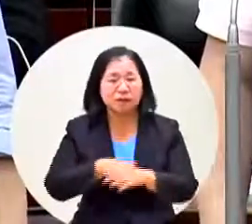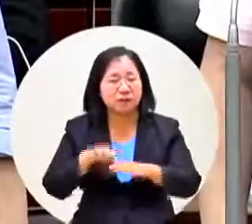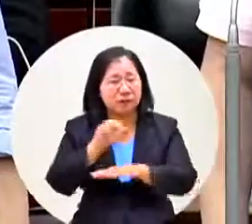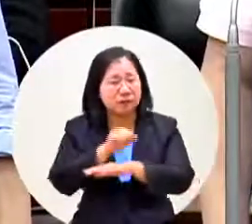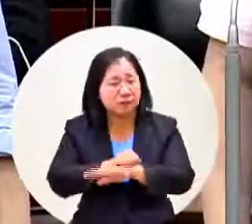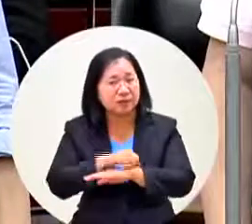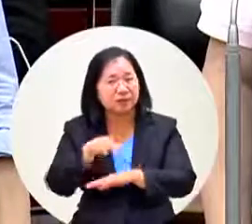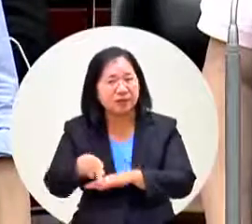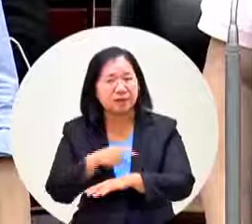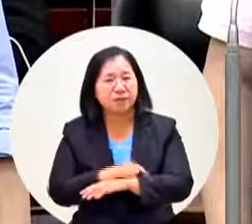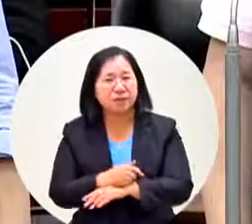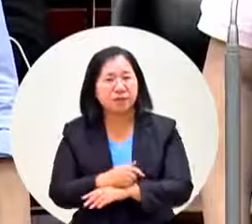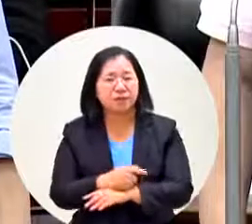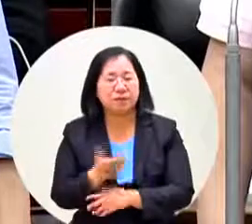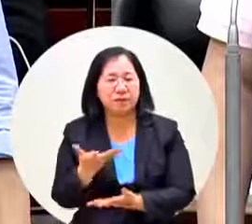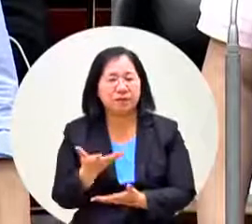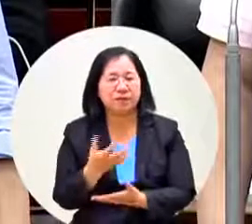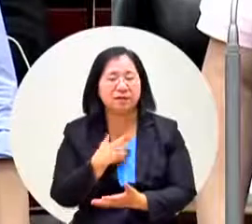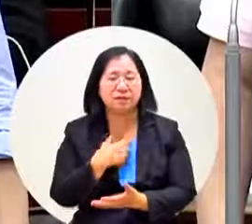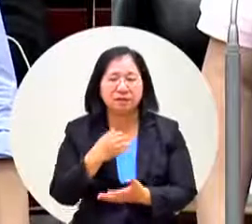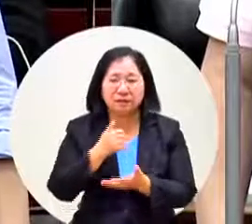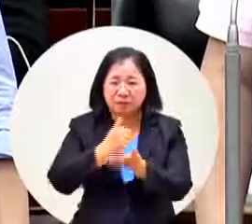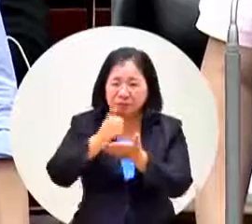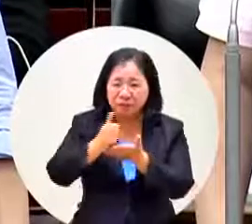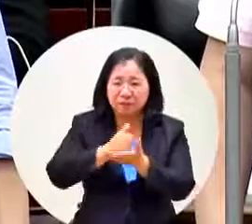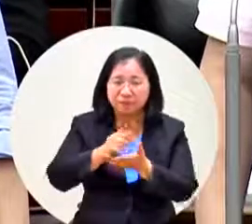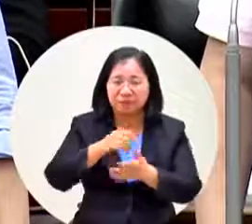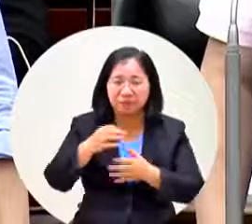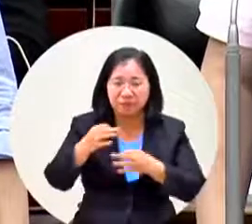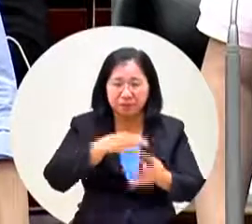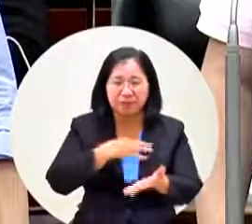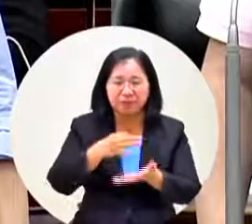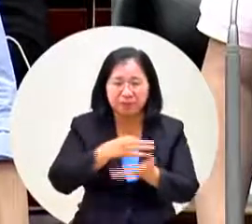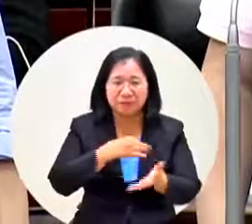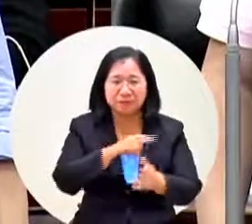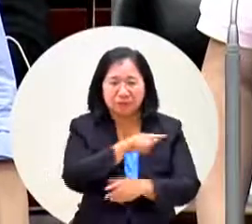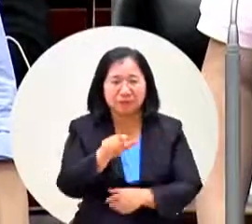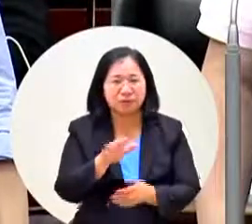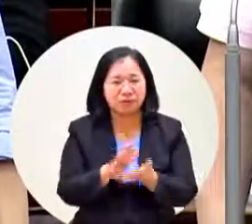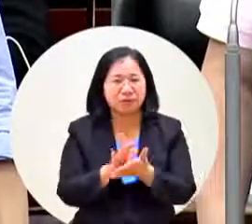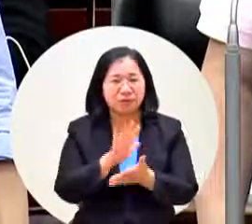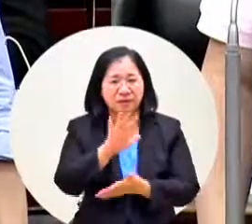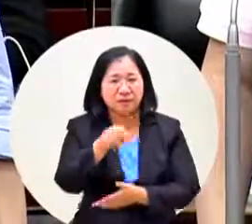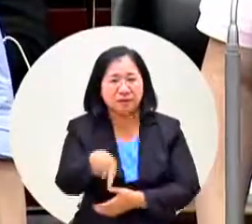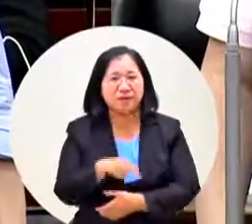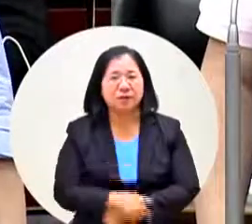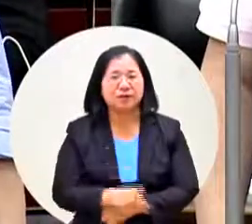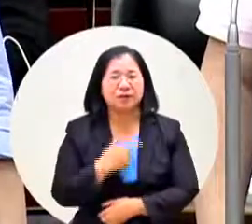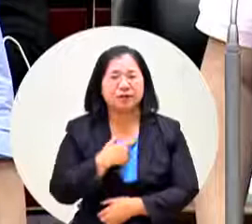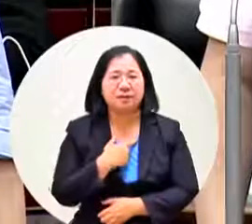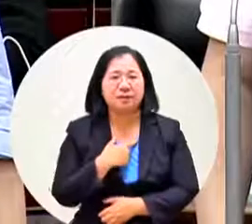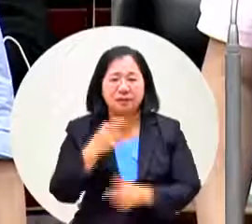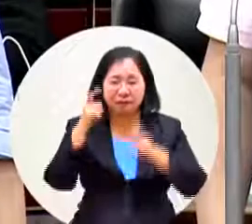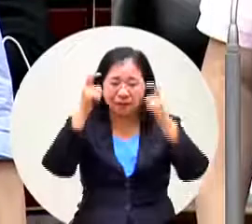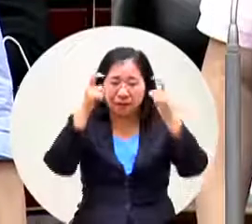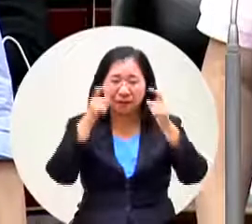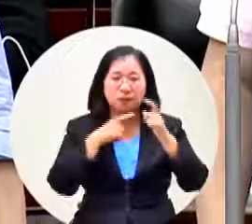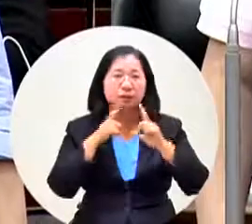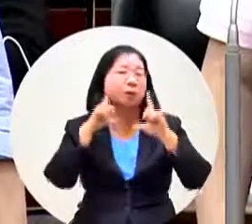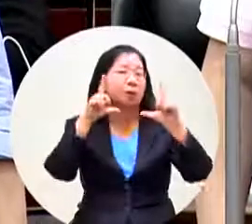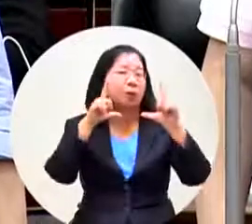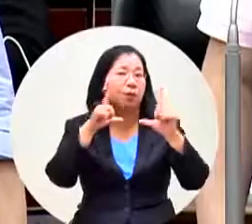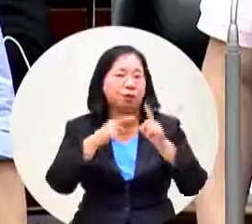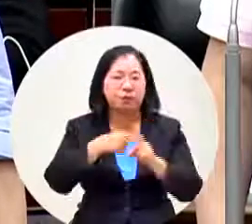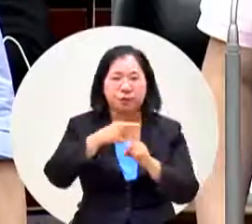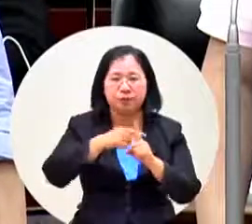为什么要去中国大陆、香港、新加坡？事实上除了卖东西之外，也是希望高雄的能见度提高，